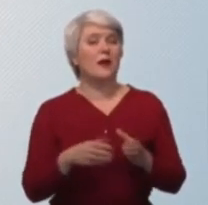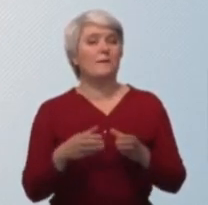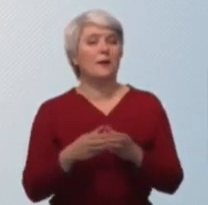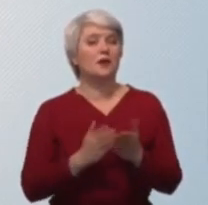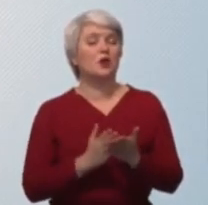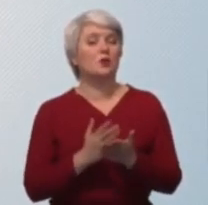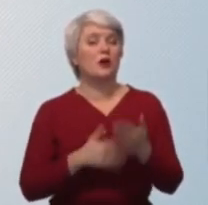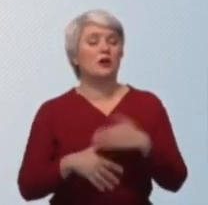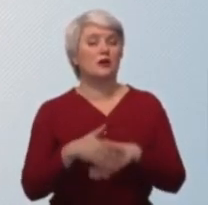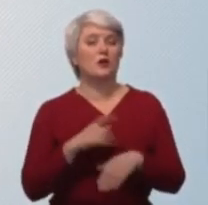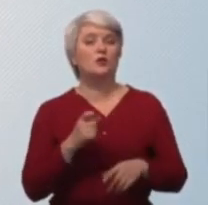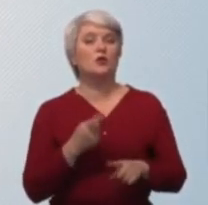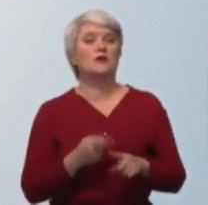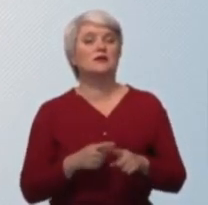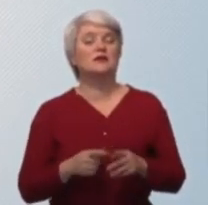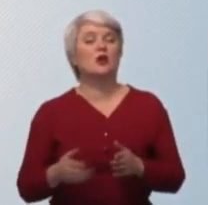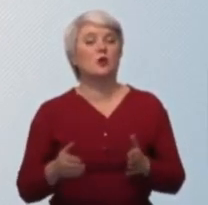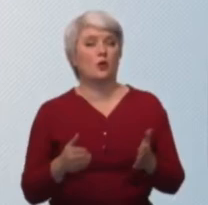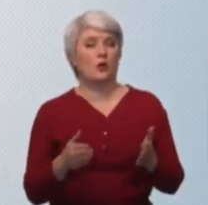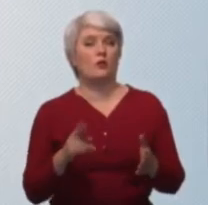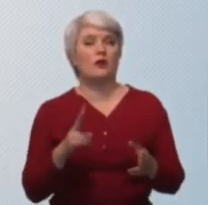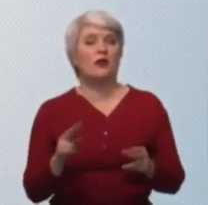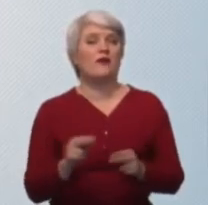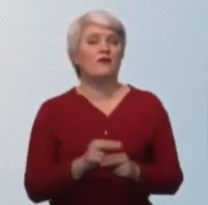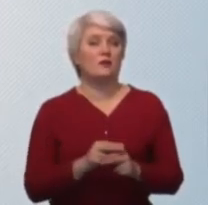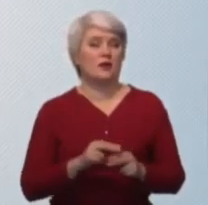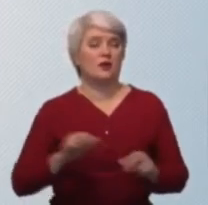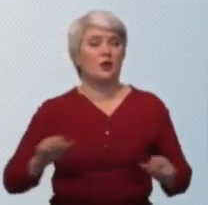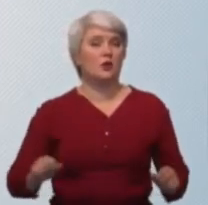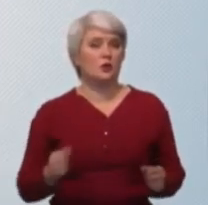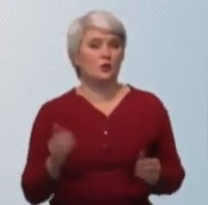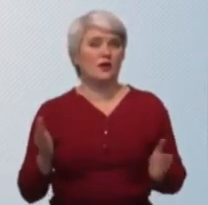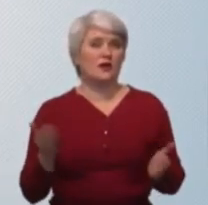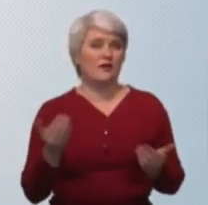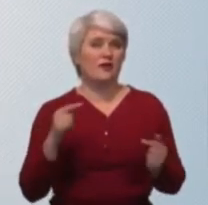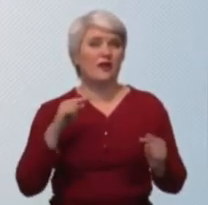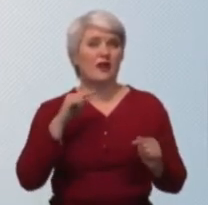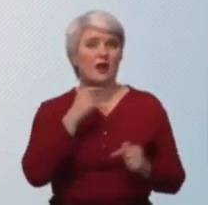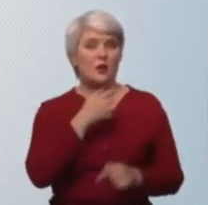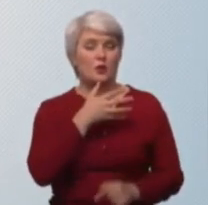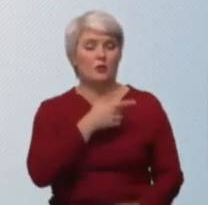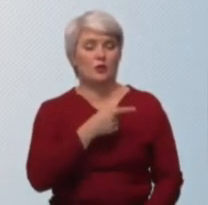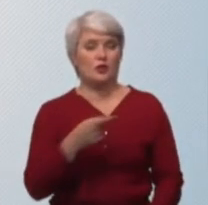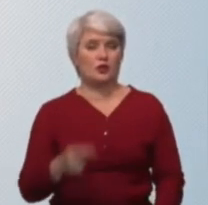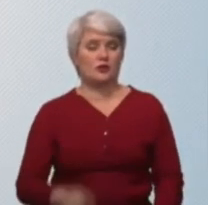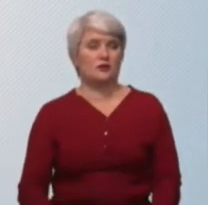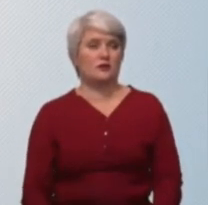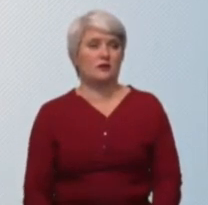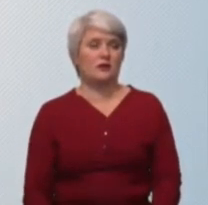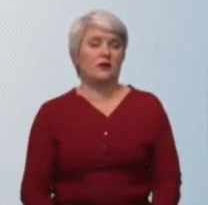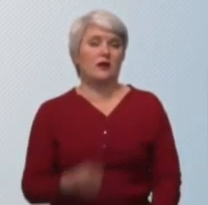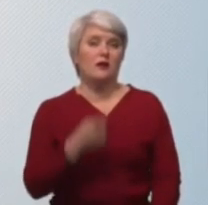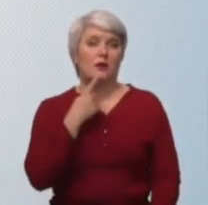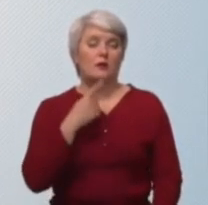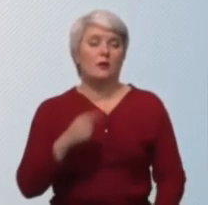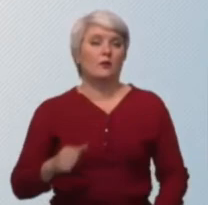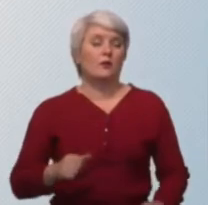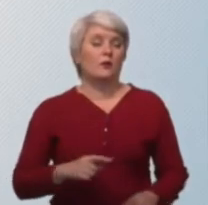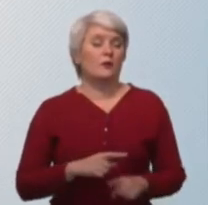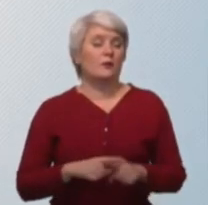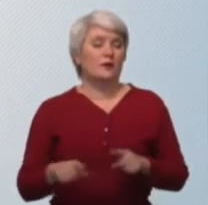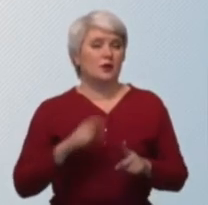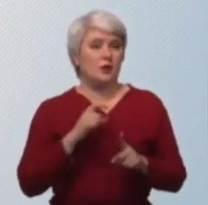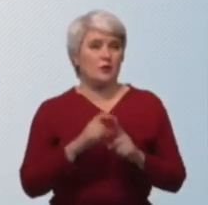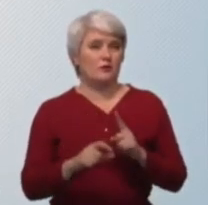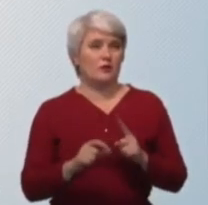народу». Що з дорогами і як ви збираєтесь це виправляти? Але ж, друзі, давайте економити час. Попробую швидко відповісти, тим більше. Тем